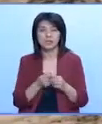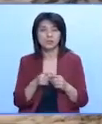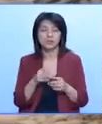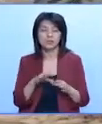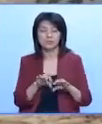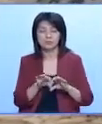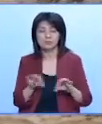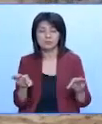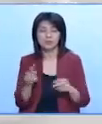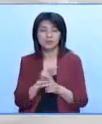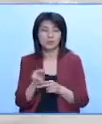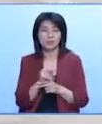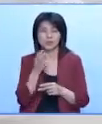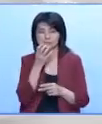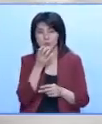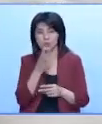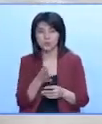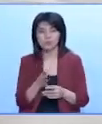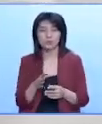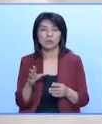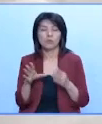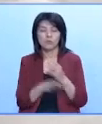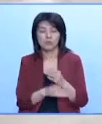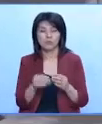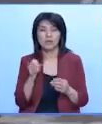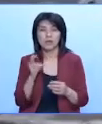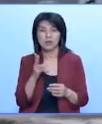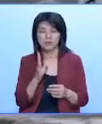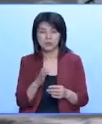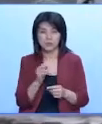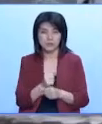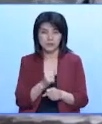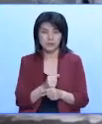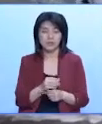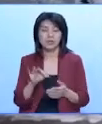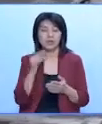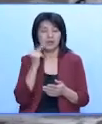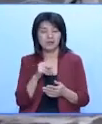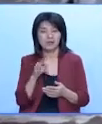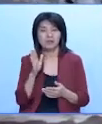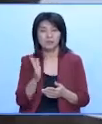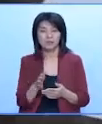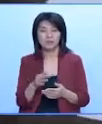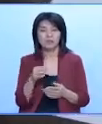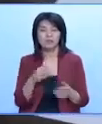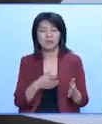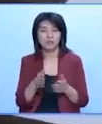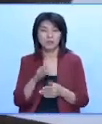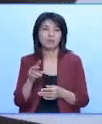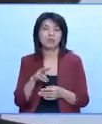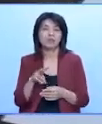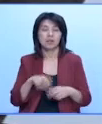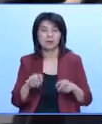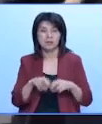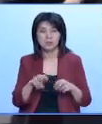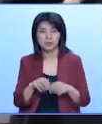нужно объяснять, что дороги отремонтируют сразу после проведения коммуникации. Качество проведенного строительства будет оценивать дорожная лаборатория. Глава региона поручил, чтобы